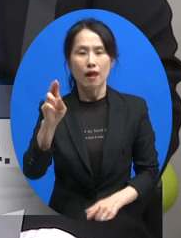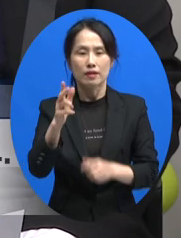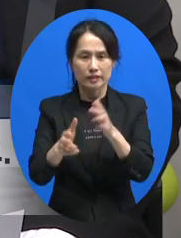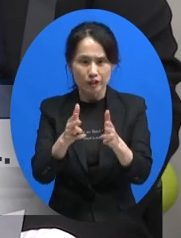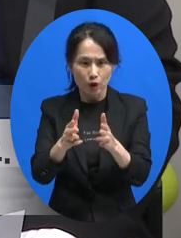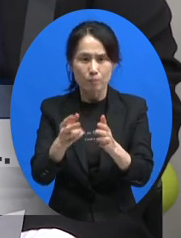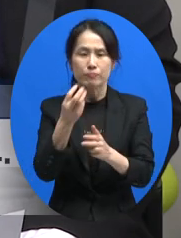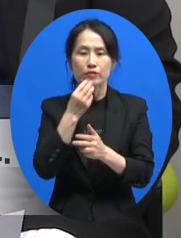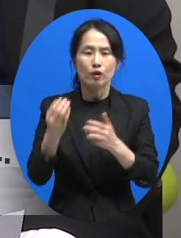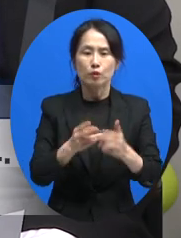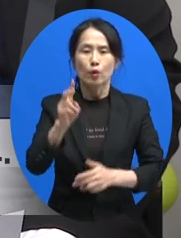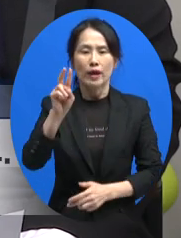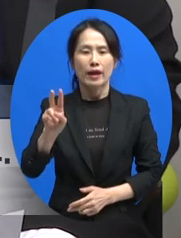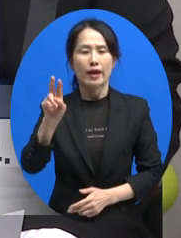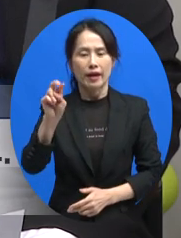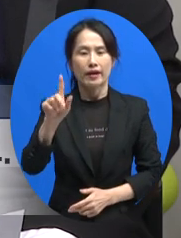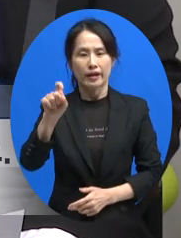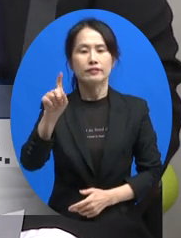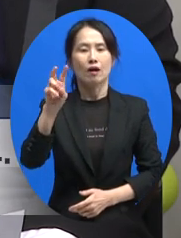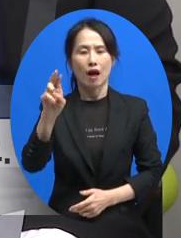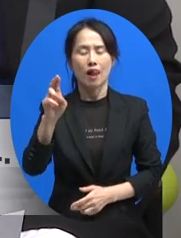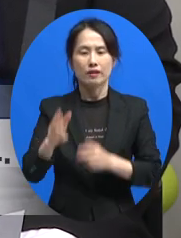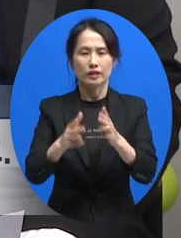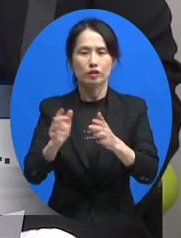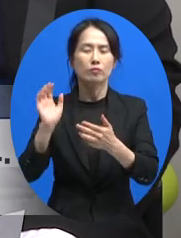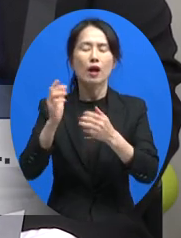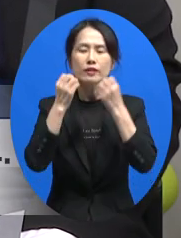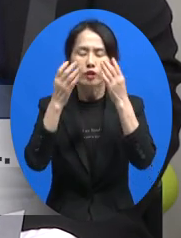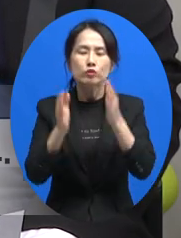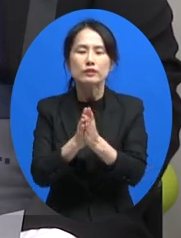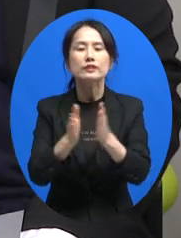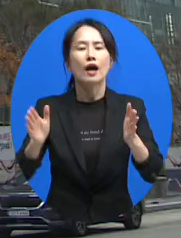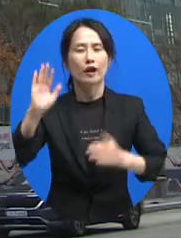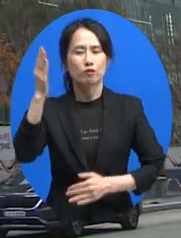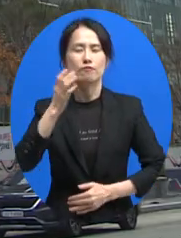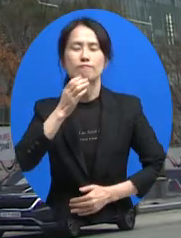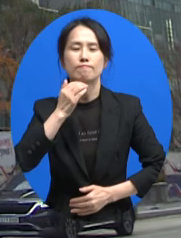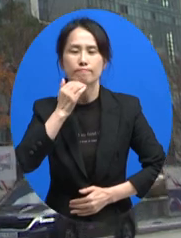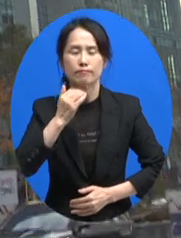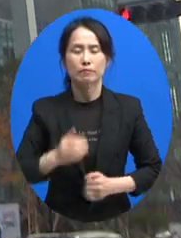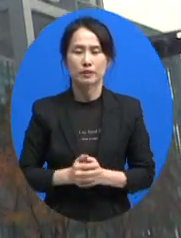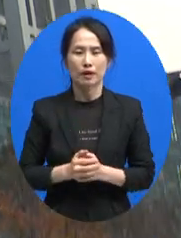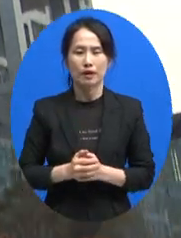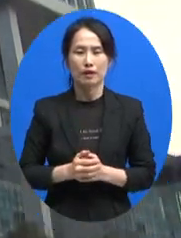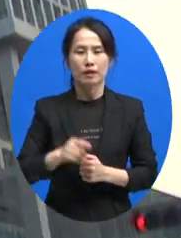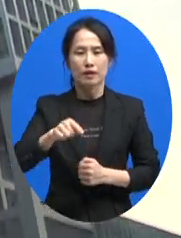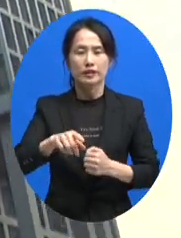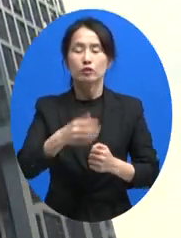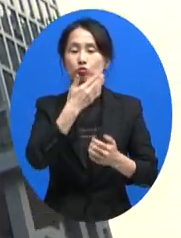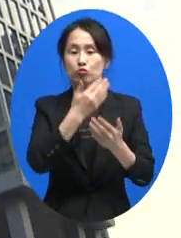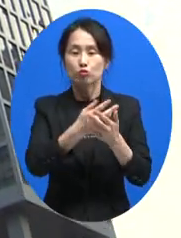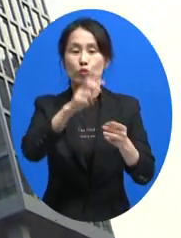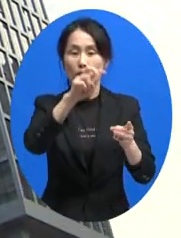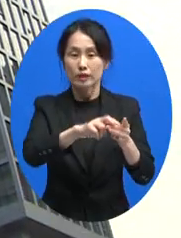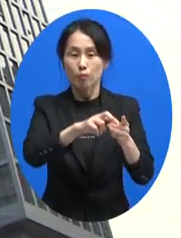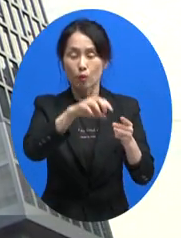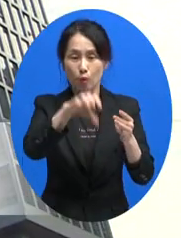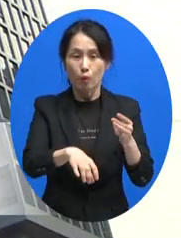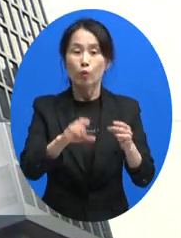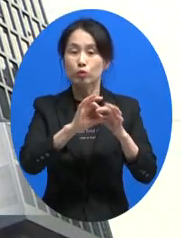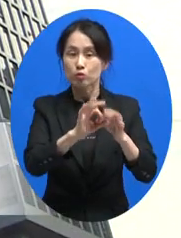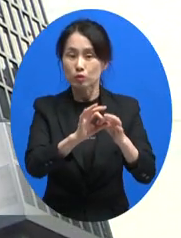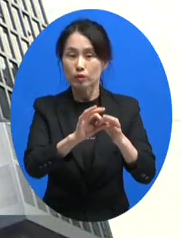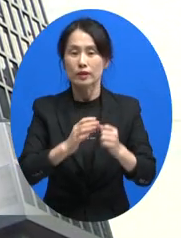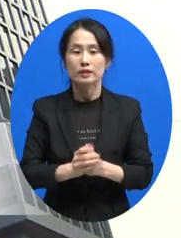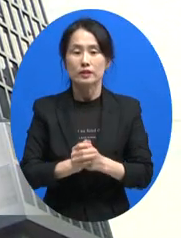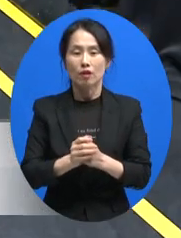집적지 또 경기도의 XR 디바이스 발전을 위한 새로운 출발이 되길 기대하고요. 확장현실 광학부품 거점센터를 통해